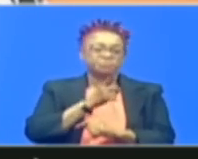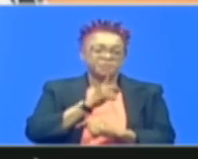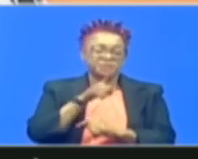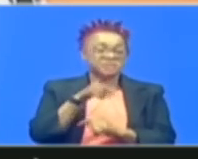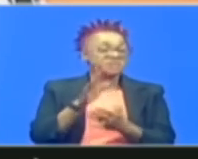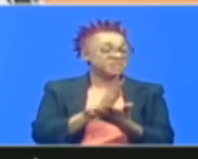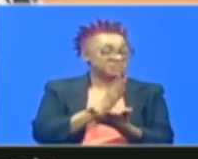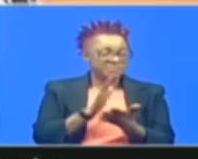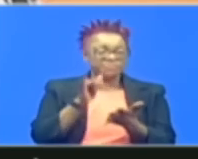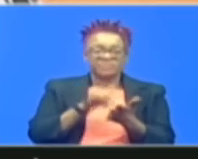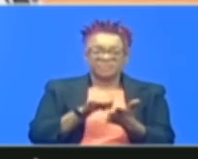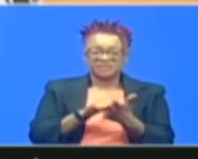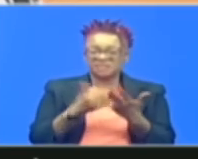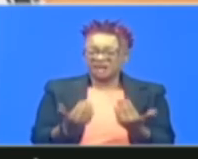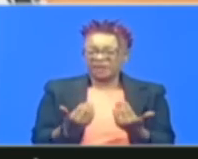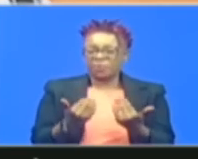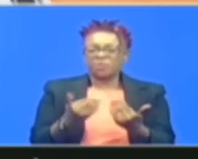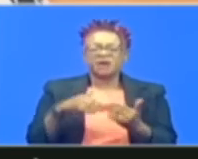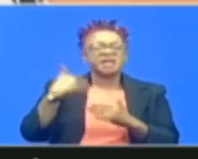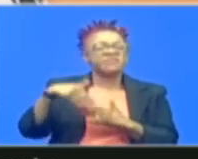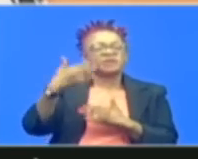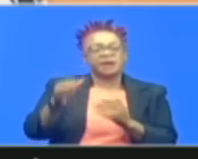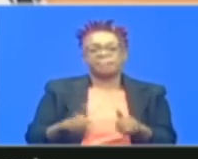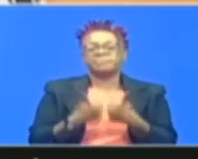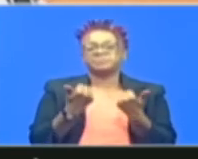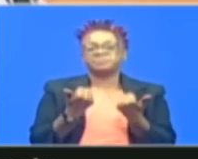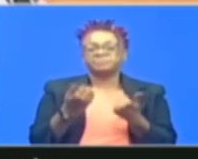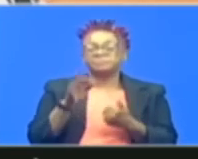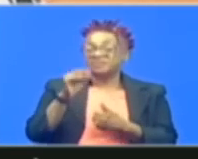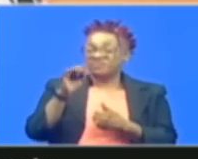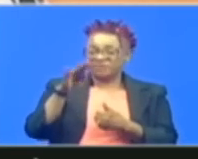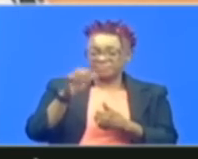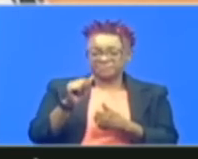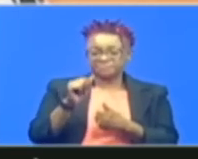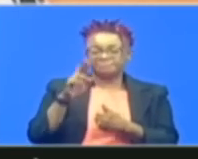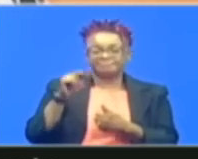inaonekana kukua kila uchao. Fatma Bugu, NTV.